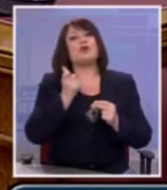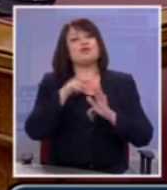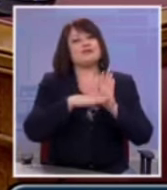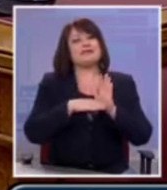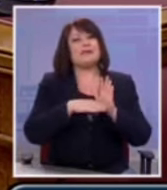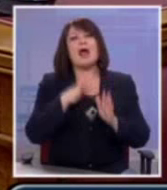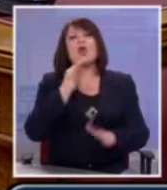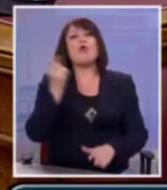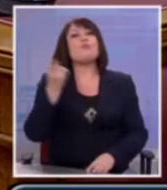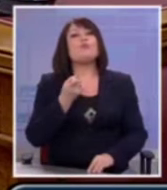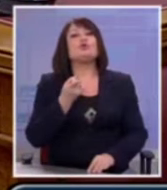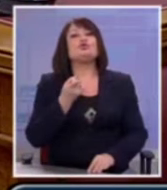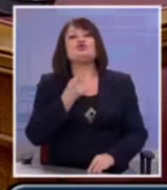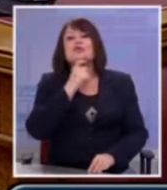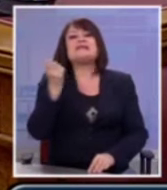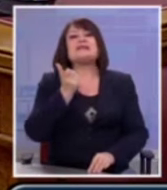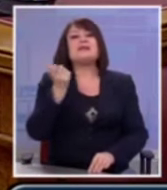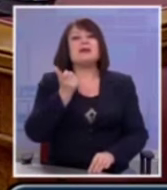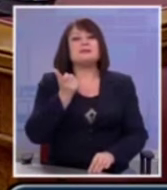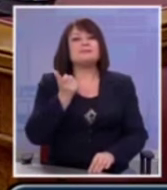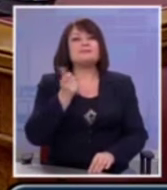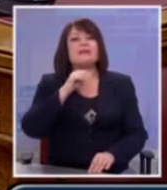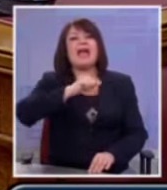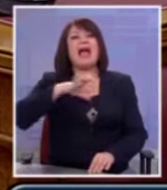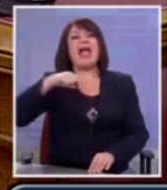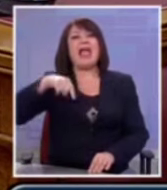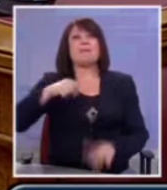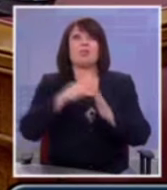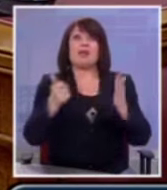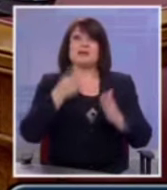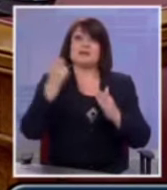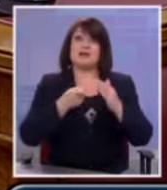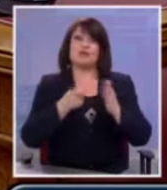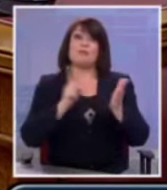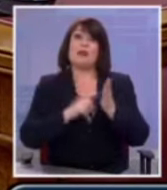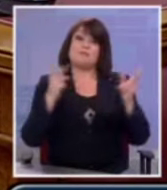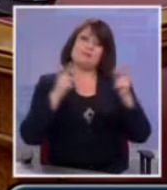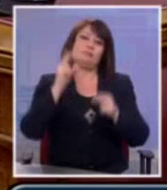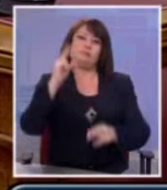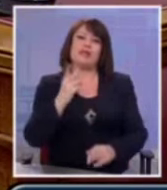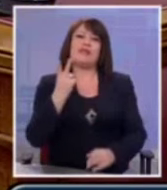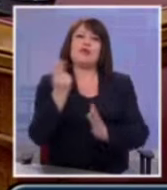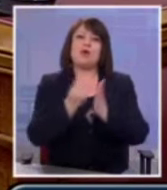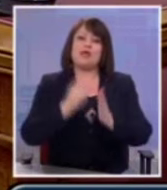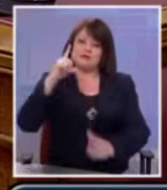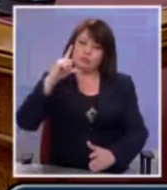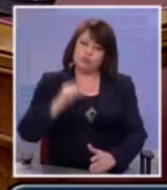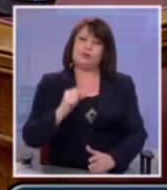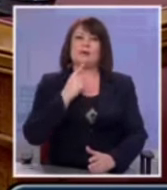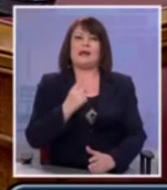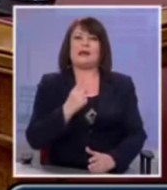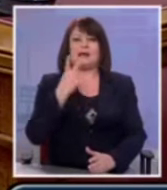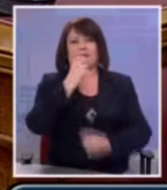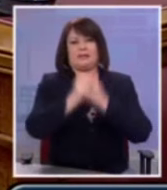ποσοστό των συντάξεων στο ΑΕΠ είναι 16% και πρέπει να μειωθεί κατά 2 μονάδες. Τα